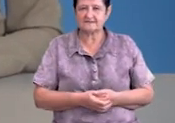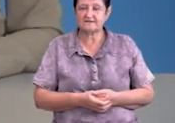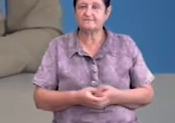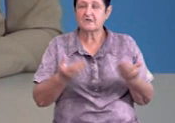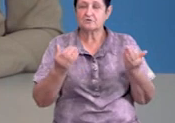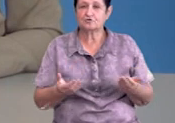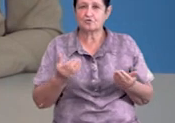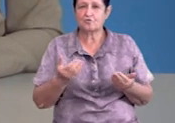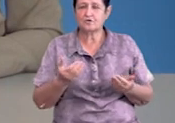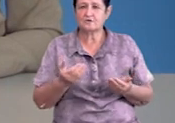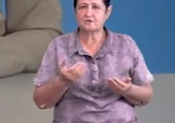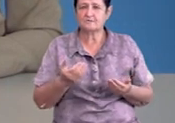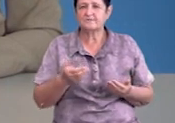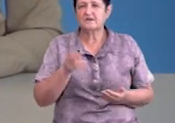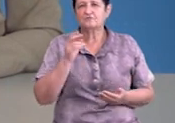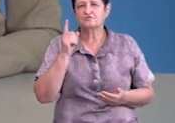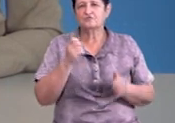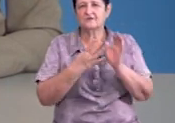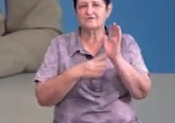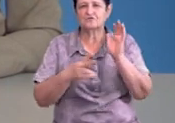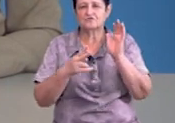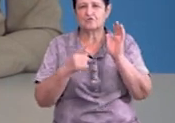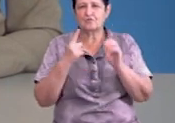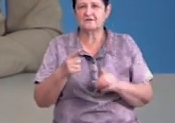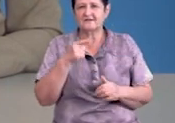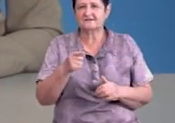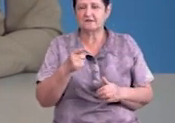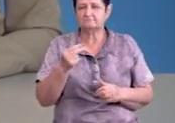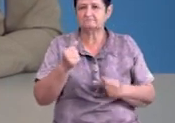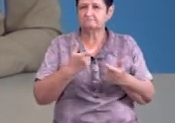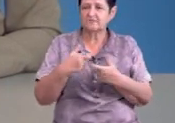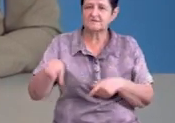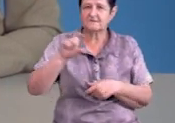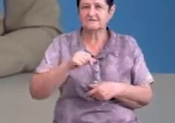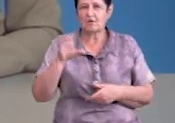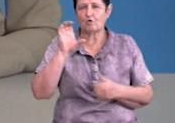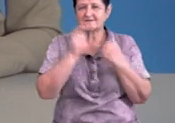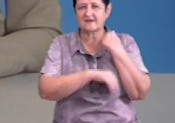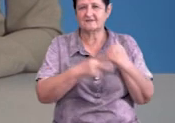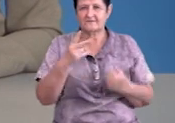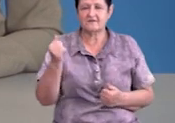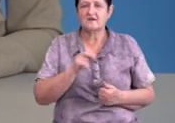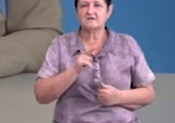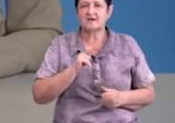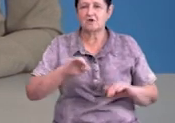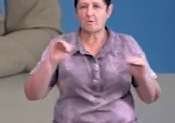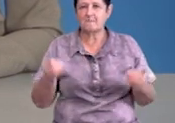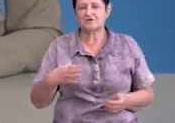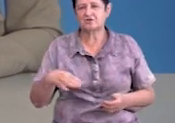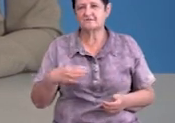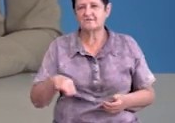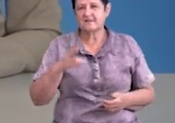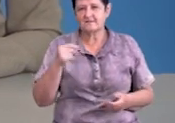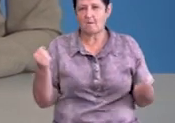Сьогодні хворих в районі 191. Ця цифра різко збільшилась за останні два тижні. Які обмеження чекають на жителів